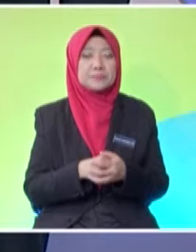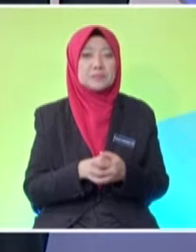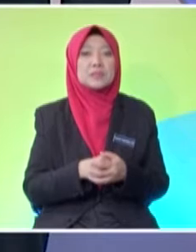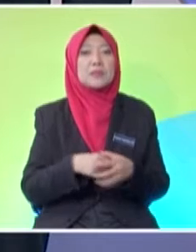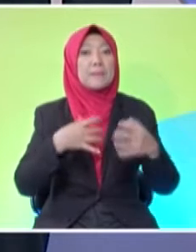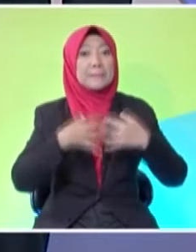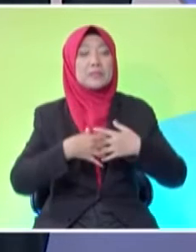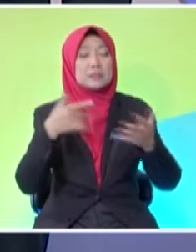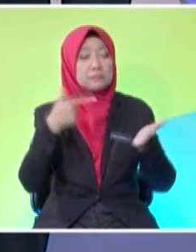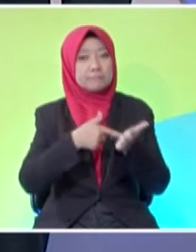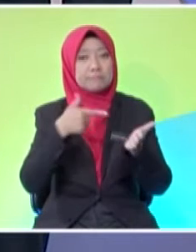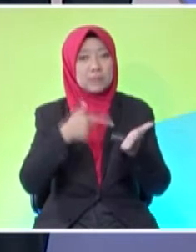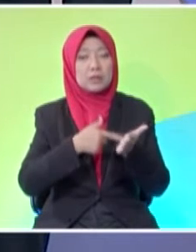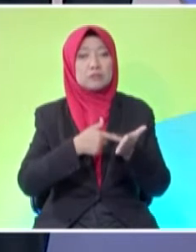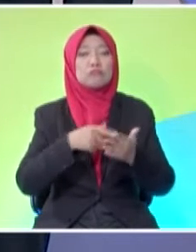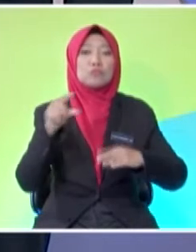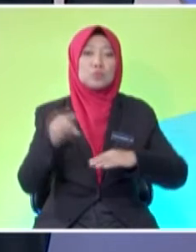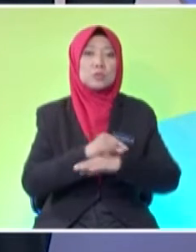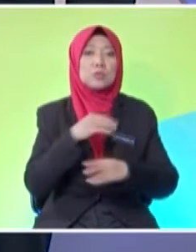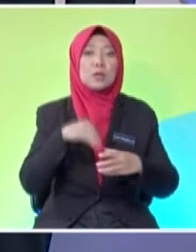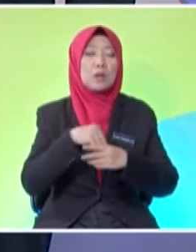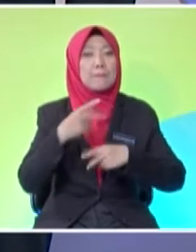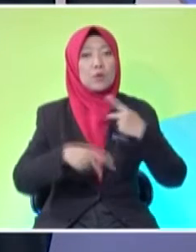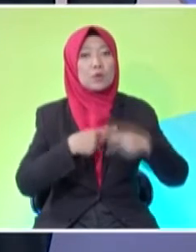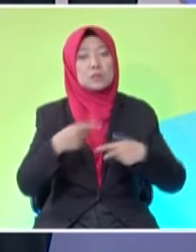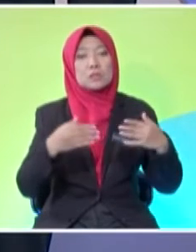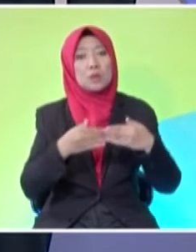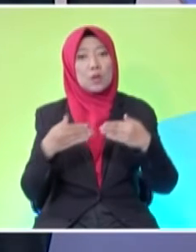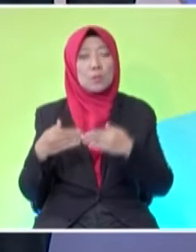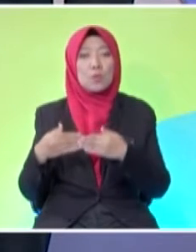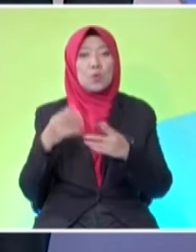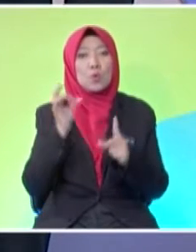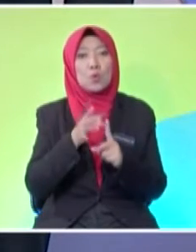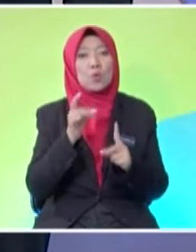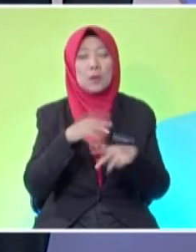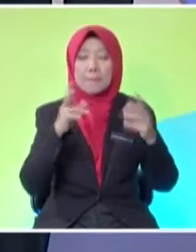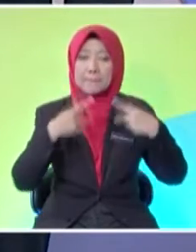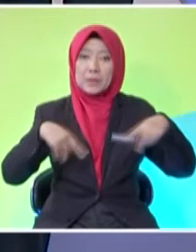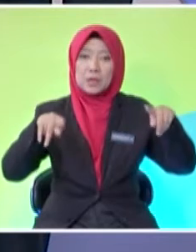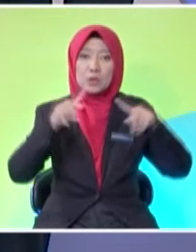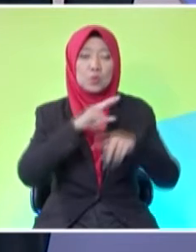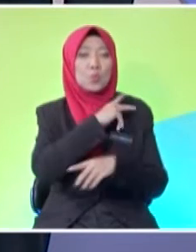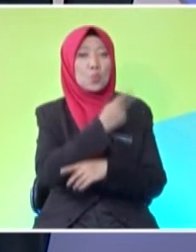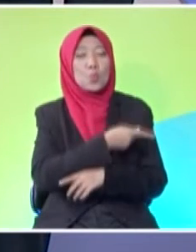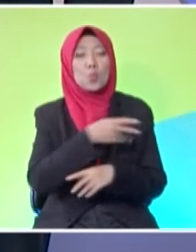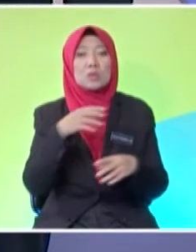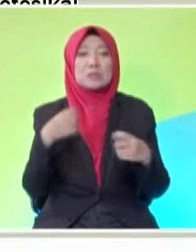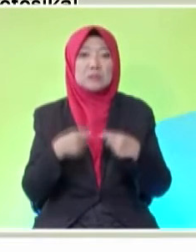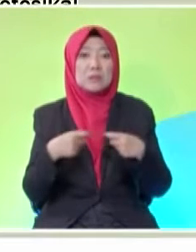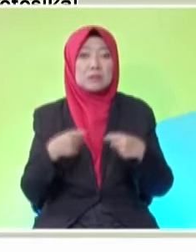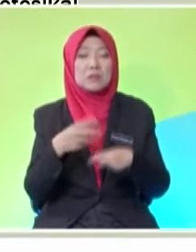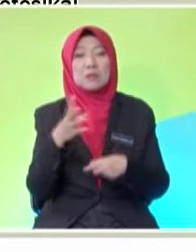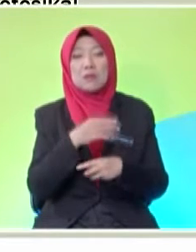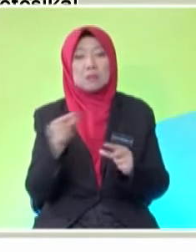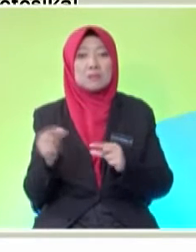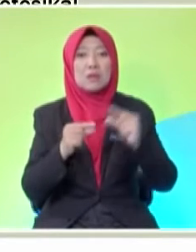kimpalan. Ianya digunakan dalam proses penyambungan logam. Ianya memerlukan penggunaan kuasa elektrik dan juga gas